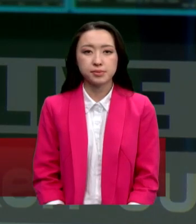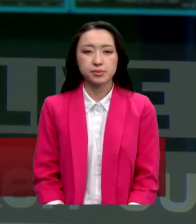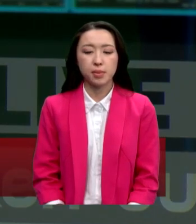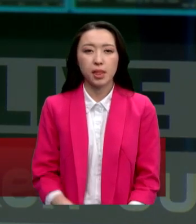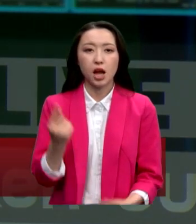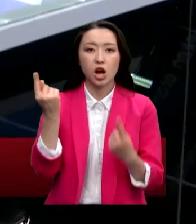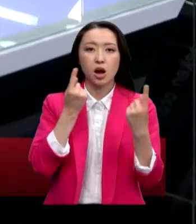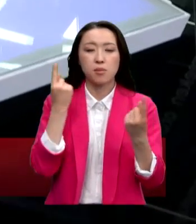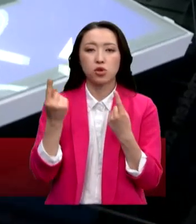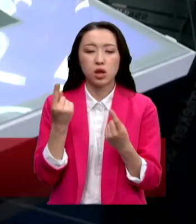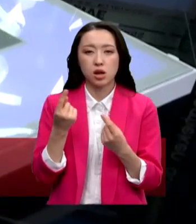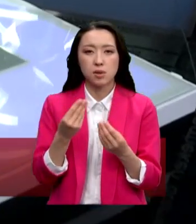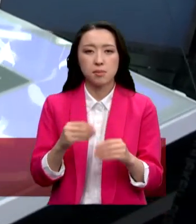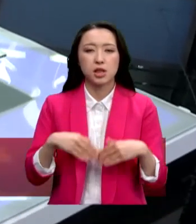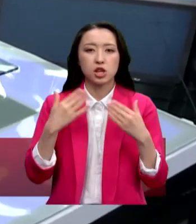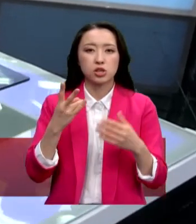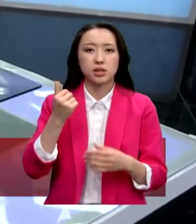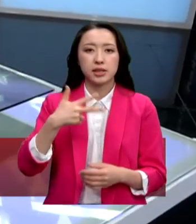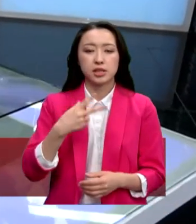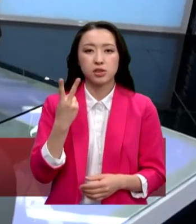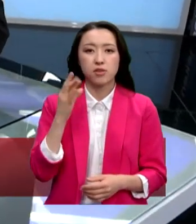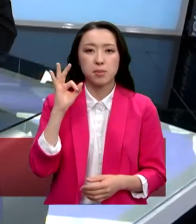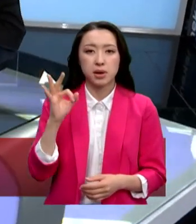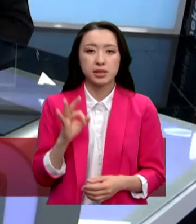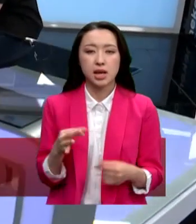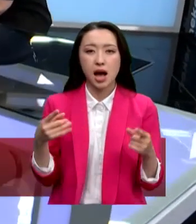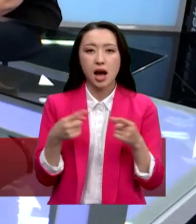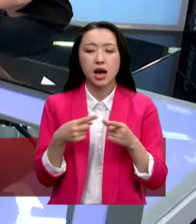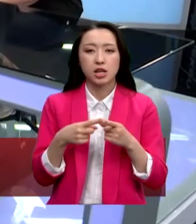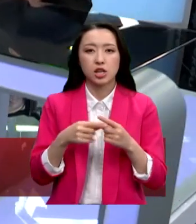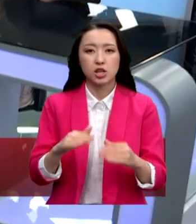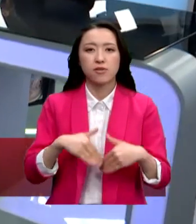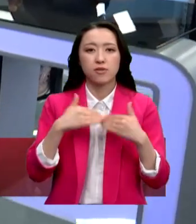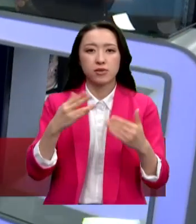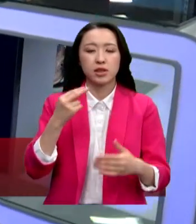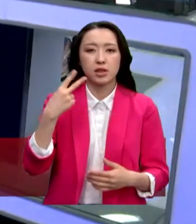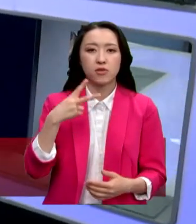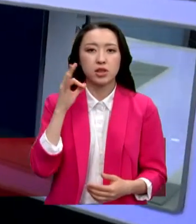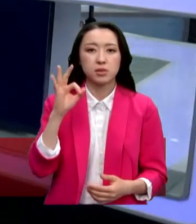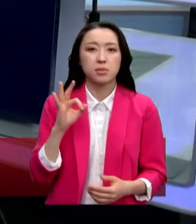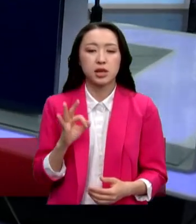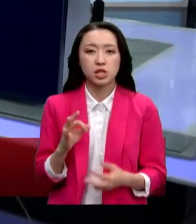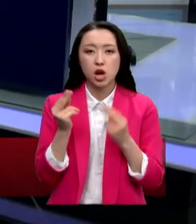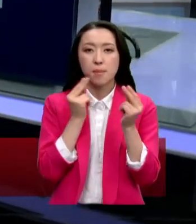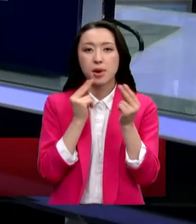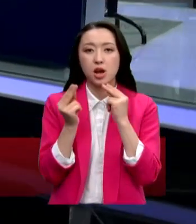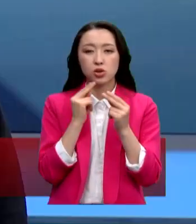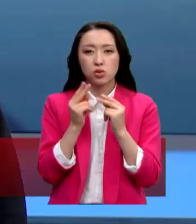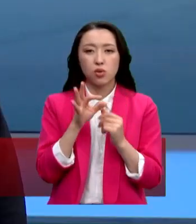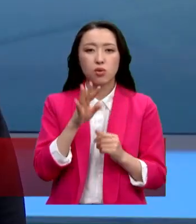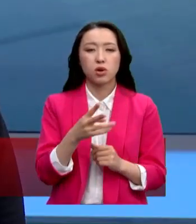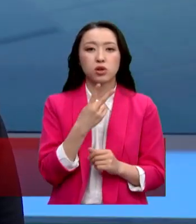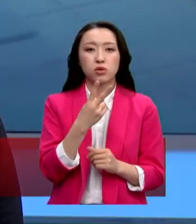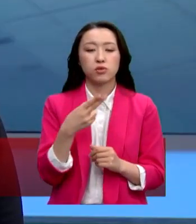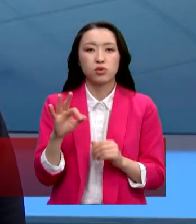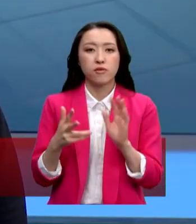Коммунальные службы подорожали примерно на 32%, арендная плата выросла примерно на 20%, продукты питания от 2 до 8